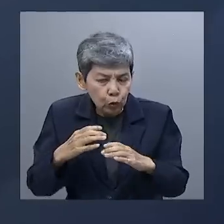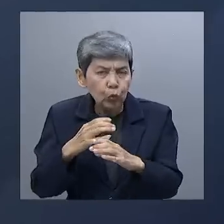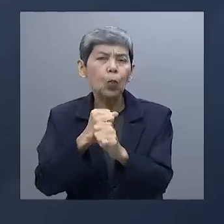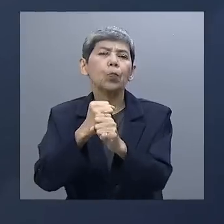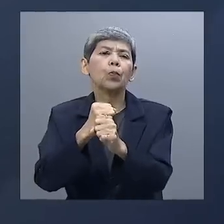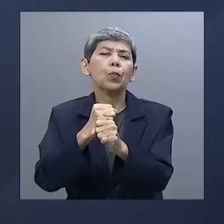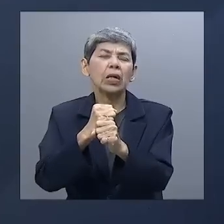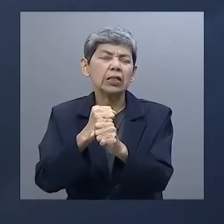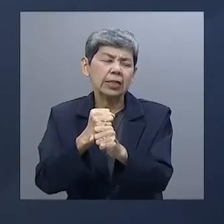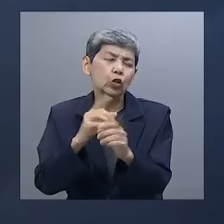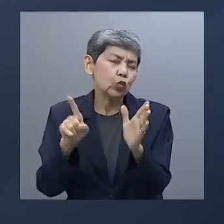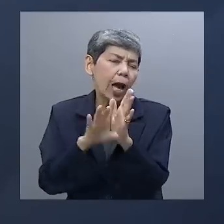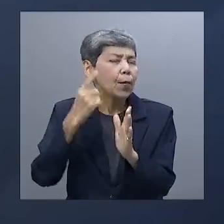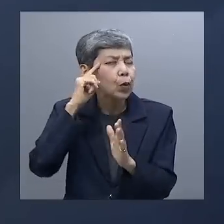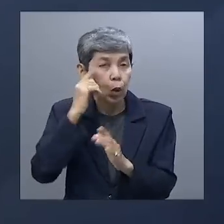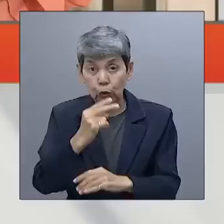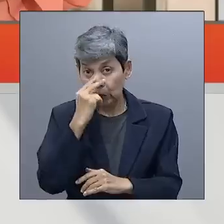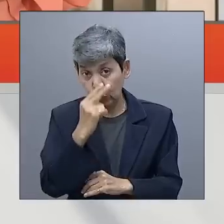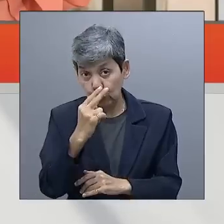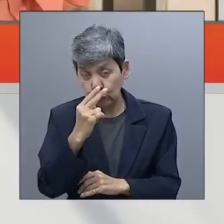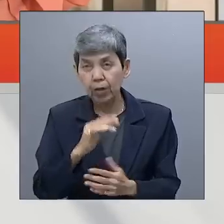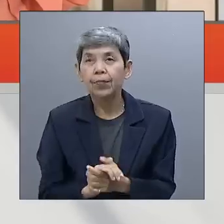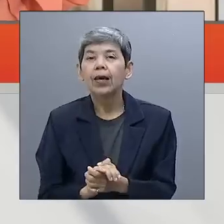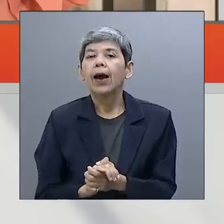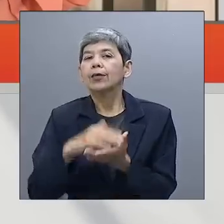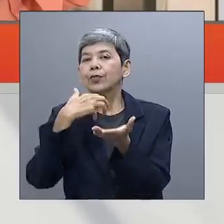เป็นไฟนอลแล้วก็ได้ติดตามรายละเอียดกับคุณยานี